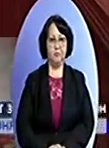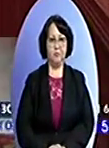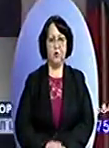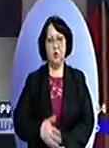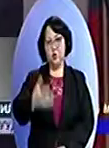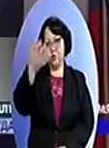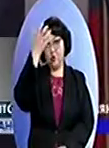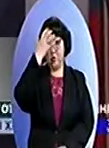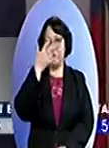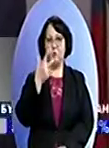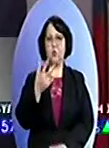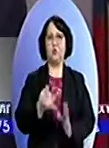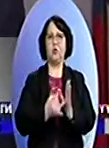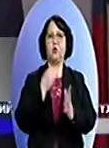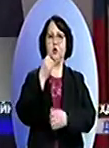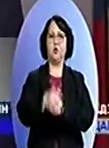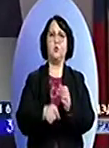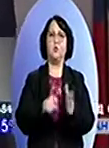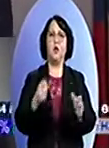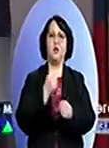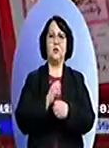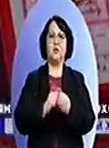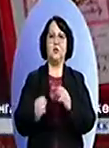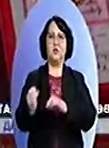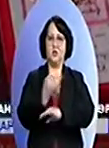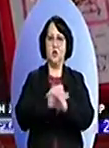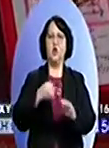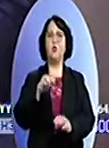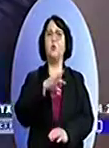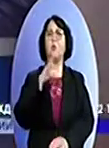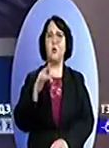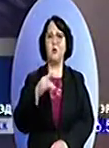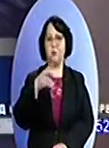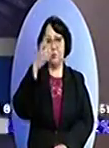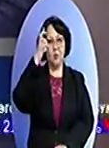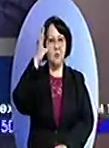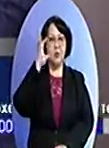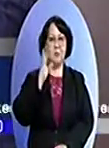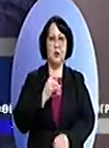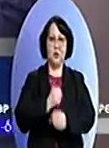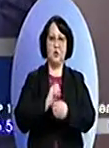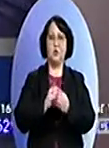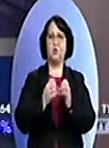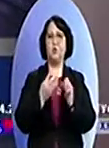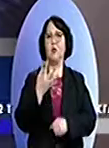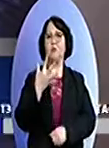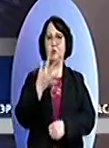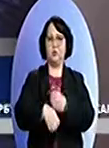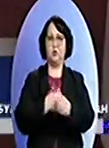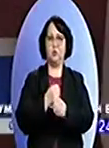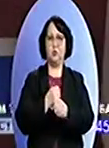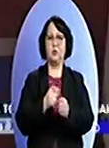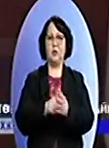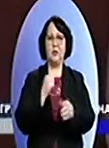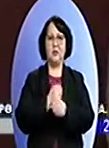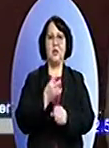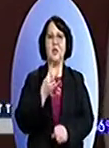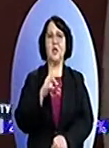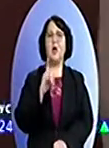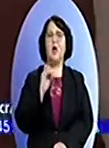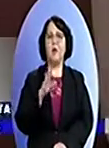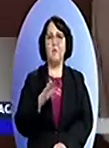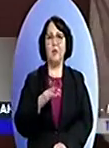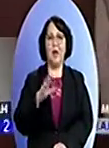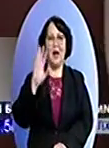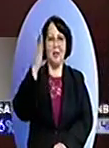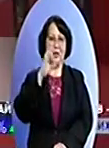Төрд 37 жил ажиллаж байгаа инженер Төмөр Баатар, боловсролын салбарт 45 жил ажилласан Нярв оюун билэг нарын 19 хүн Алтан гадас содонгоор